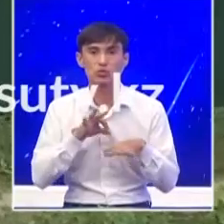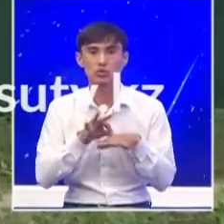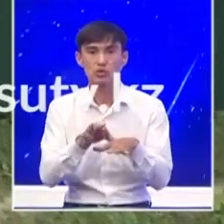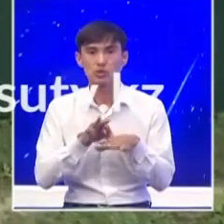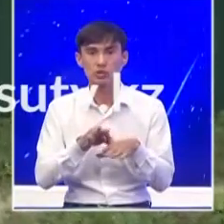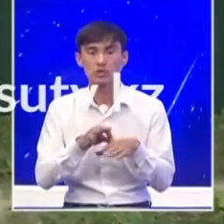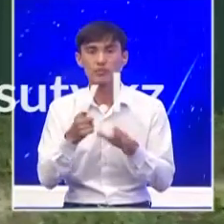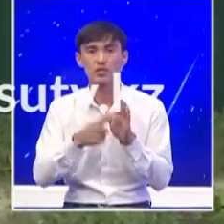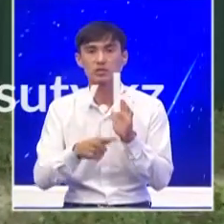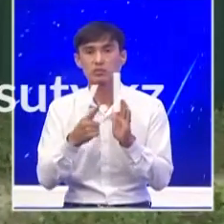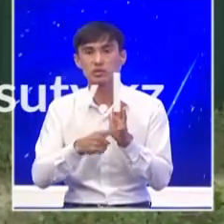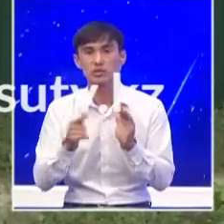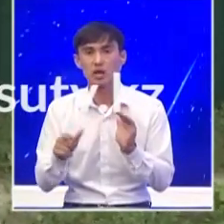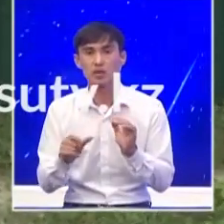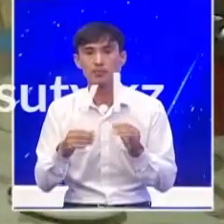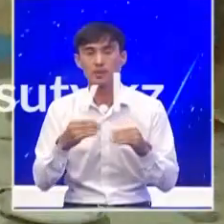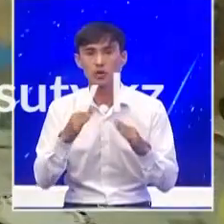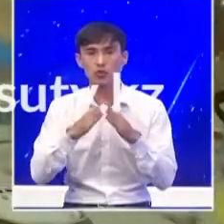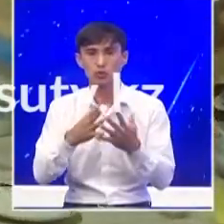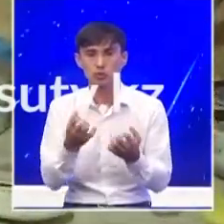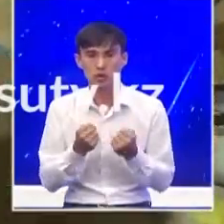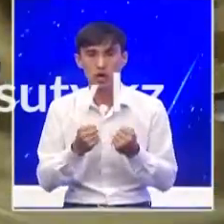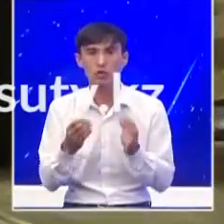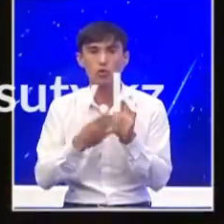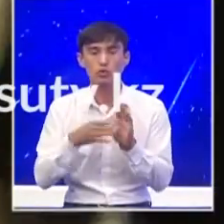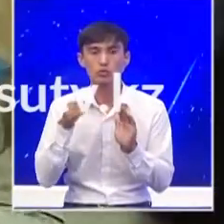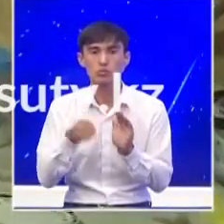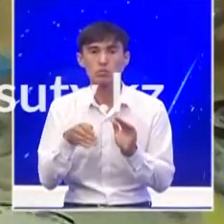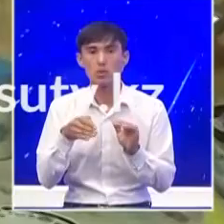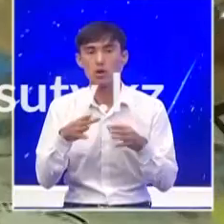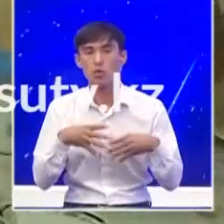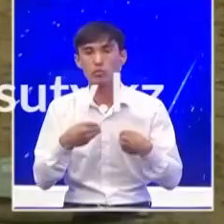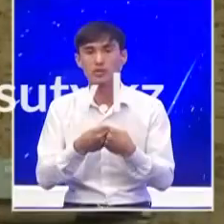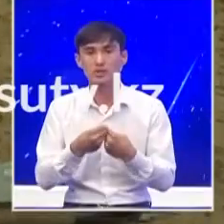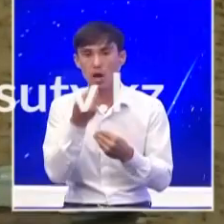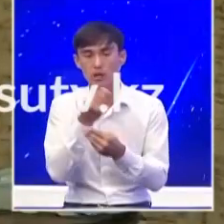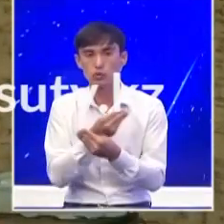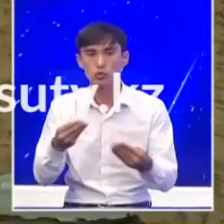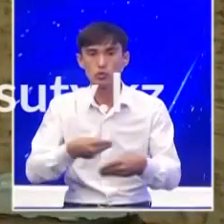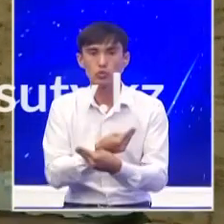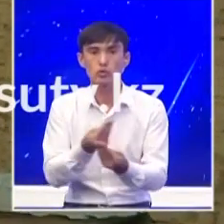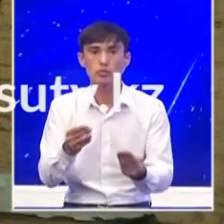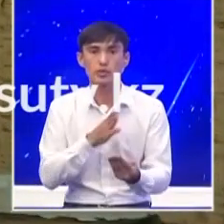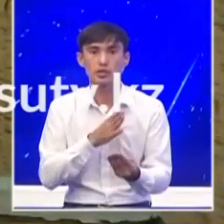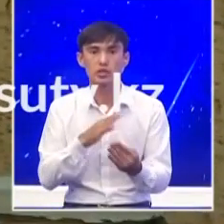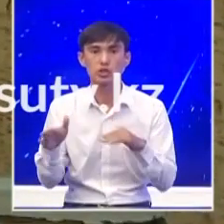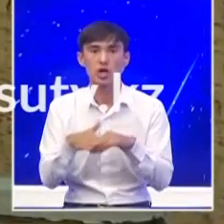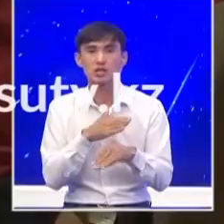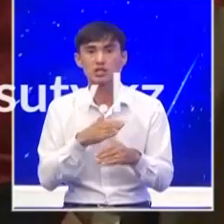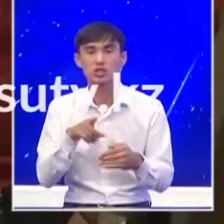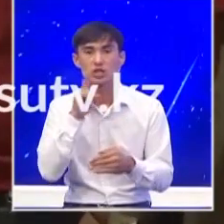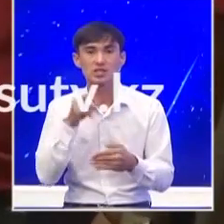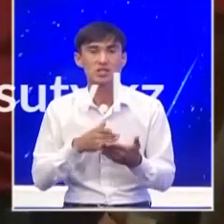үй алды, 9000 отбасына азық-түлік себеті үлестіріліп берілді. Жақсылық жасап жарысқан жетісулықтар жобасын жастар саясаты